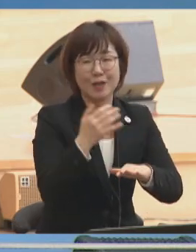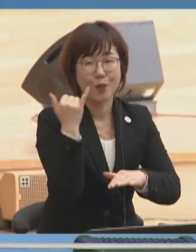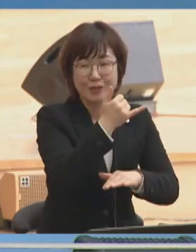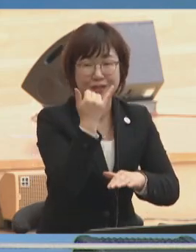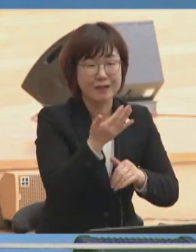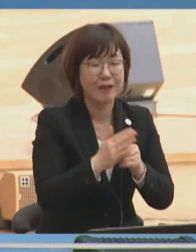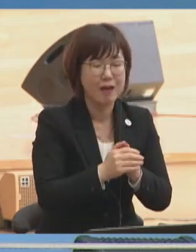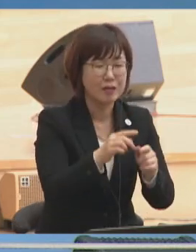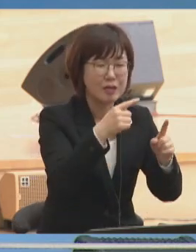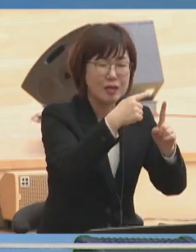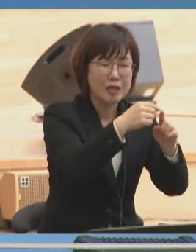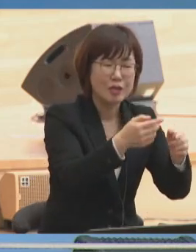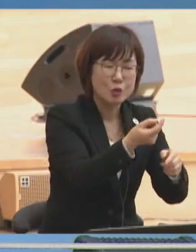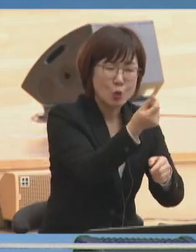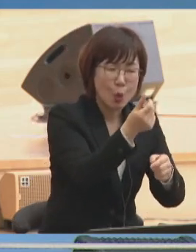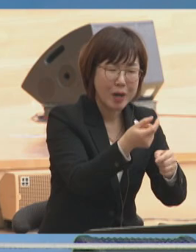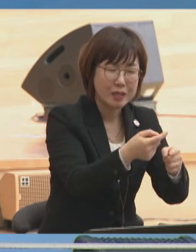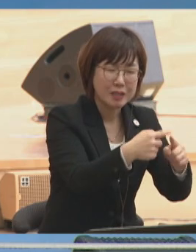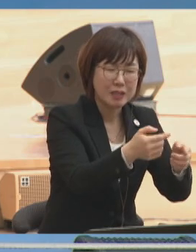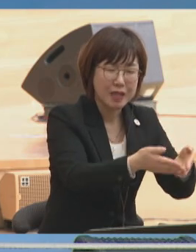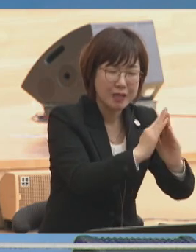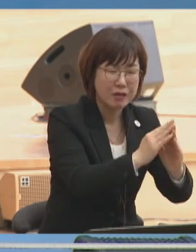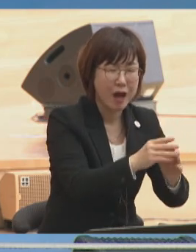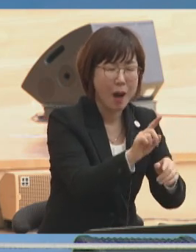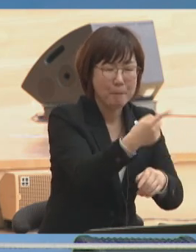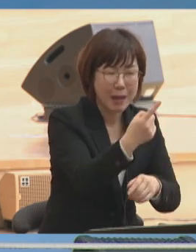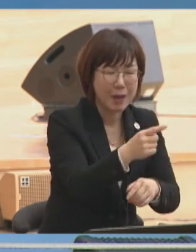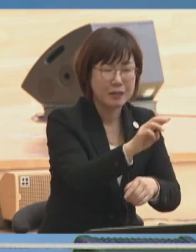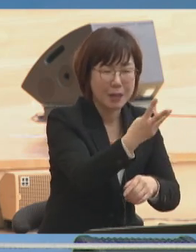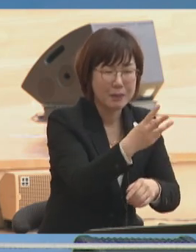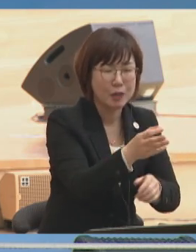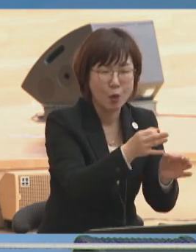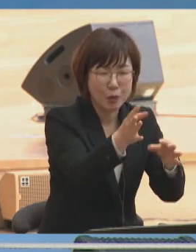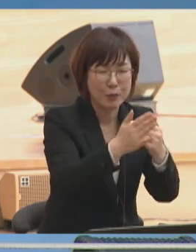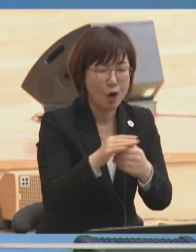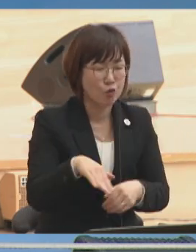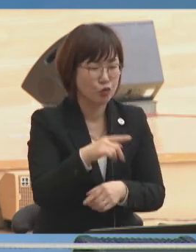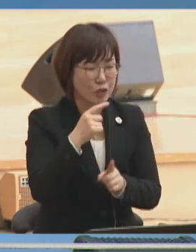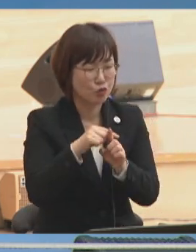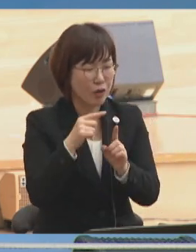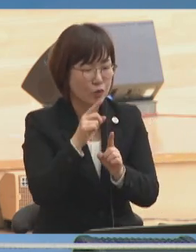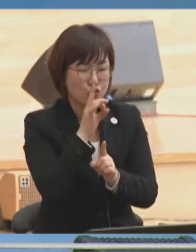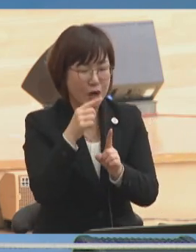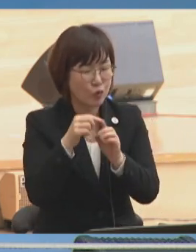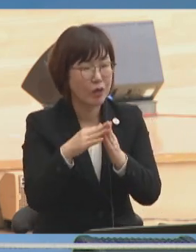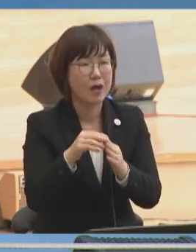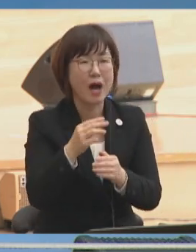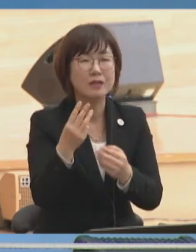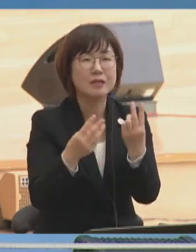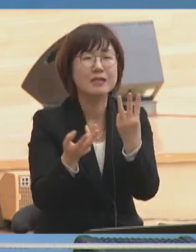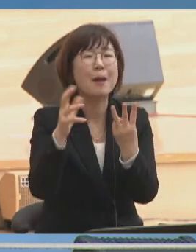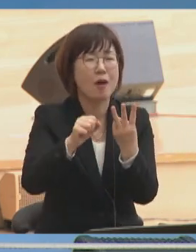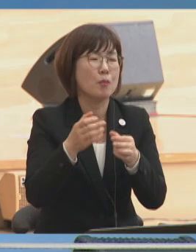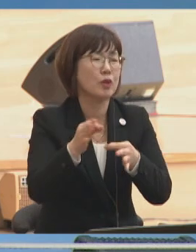300만 원 보낼 것 같으면 우리가 비율로 따지면 우리는 3억을 보냈어야 되는데 비율로 따지면 그렇다고 제가